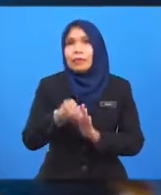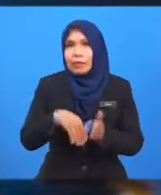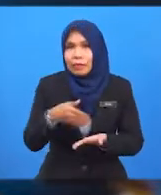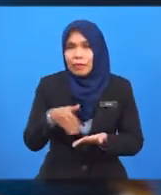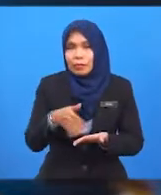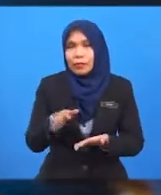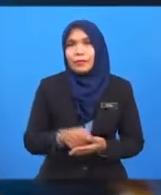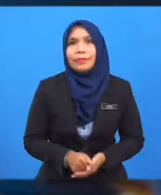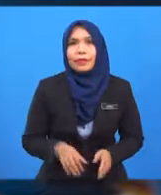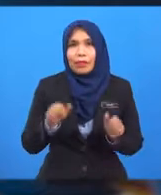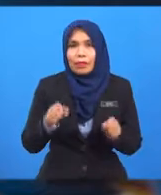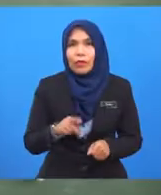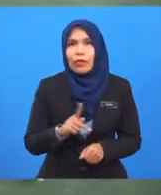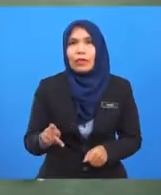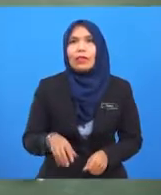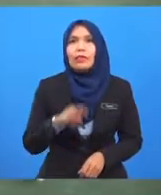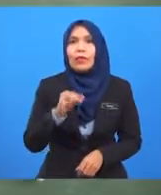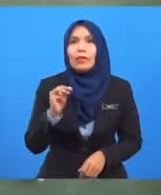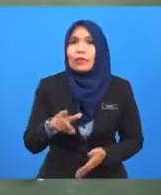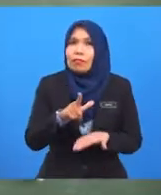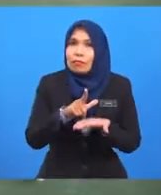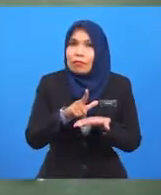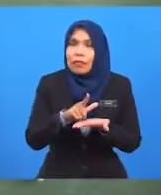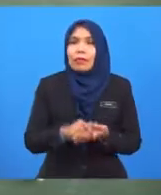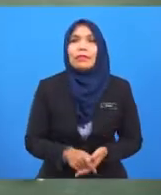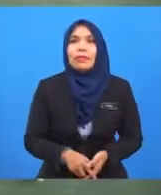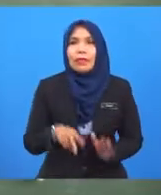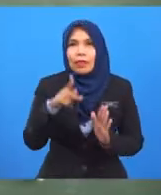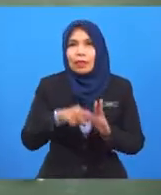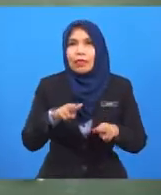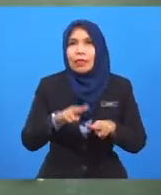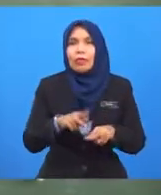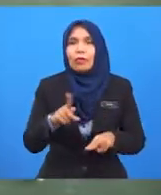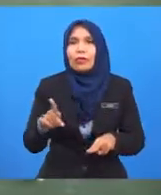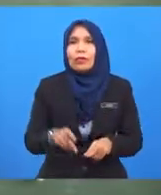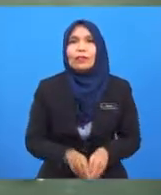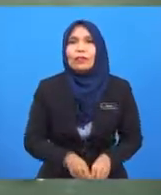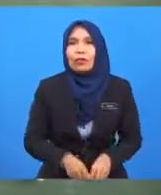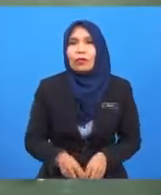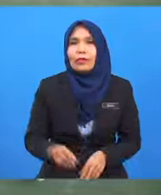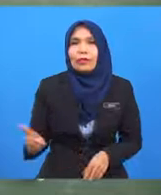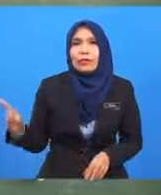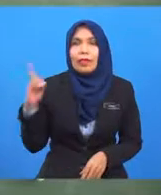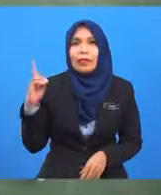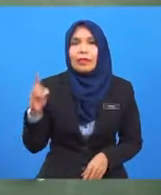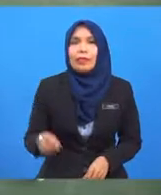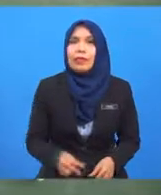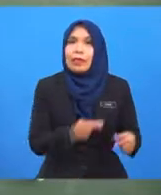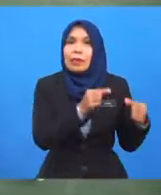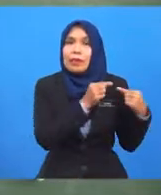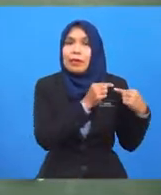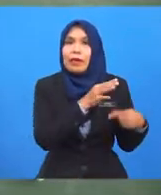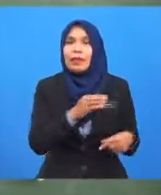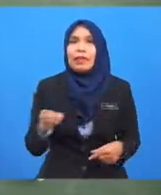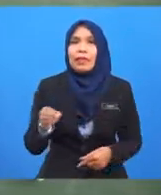Bolehkah murid-murid melabel kedudukan daya, beban dan fulcrum